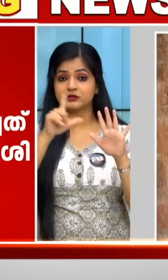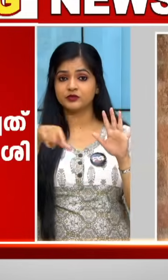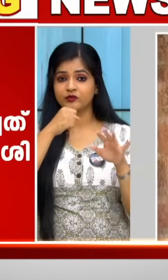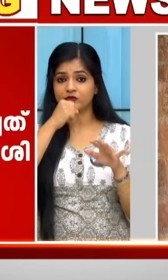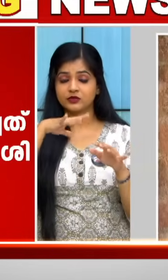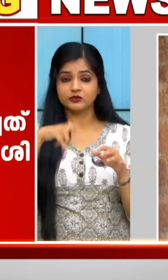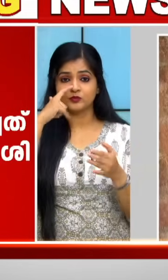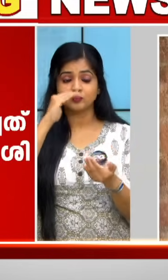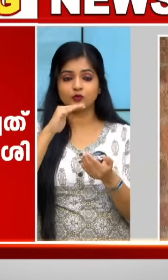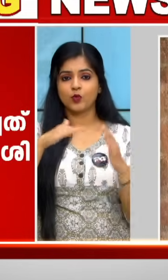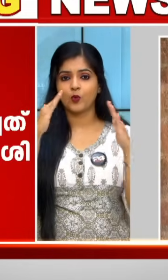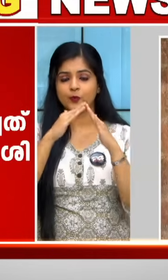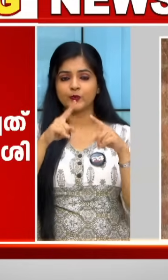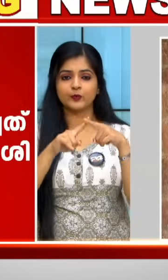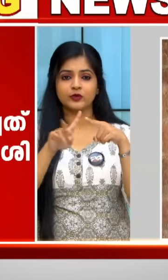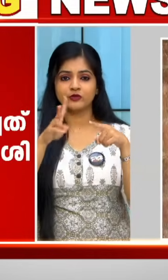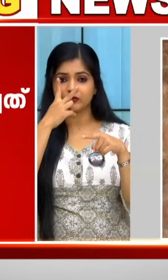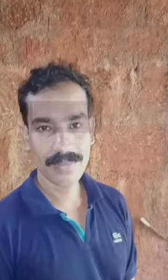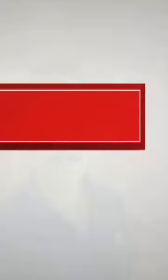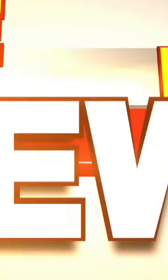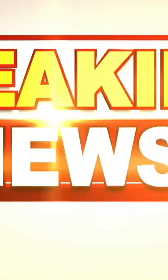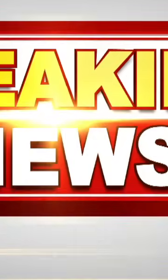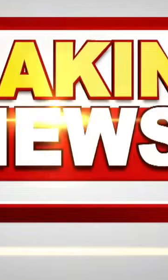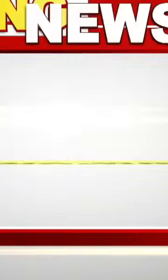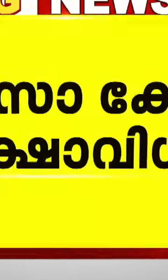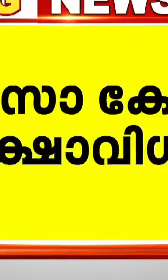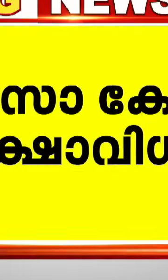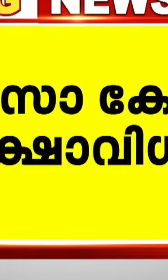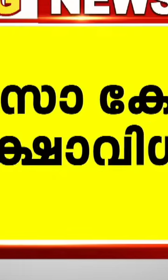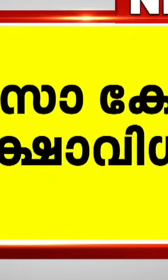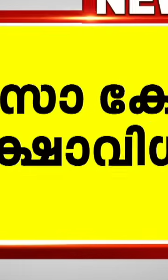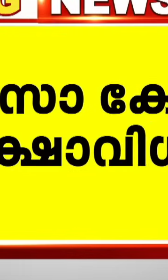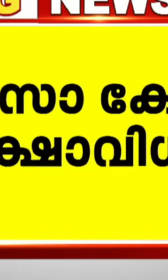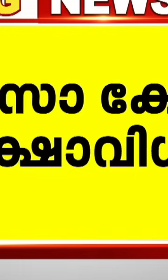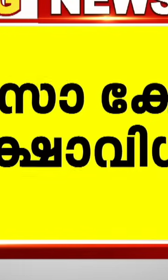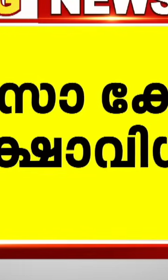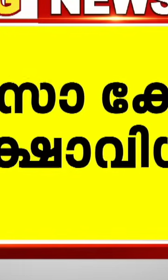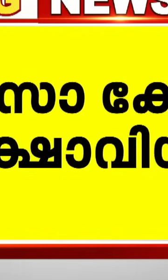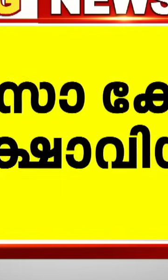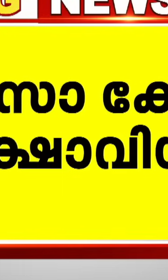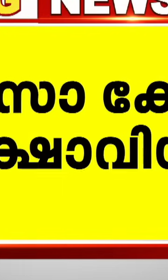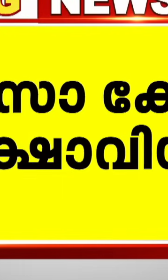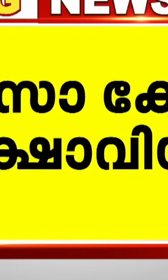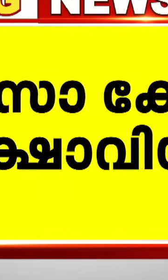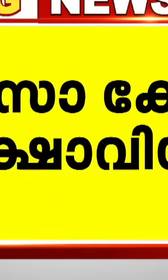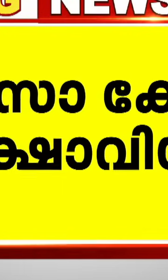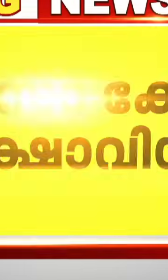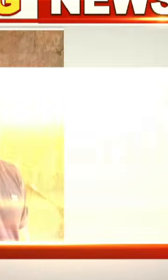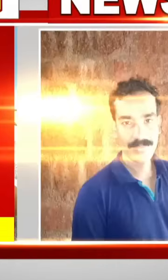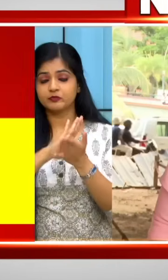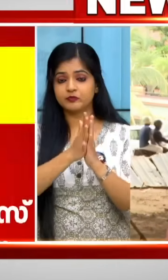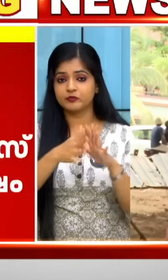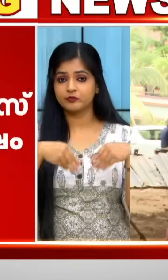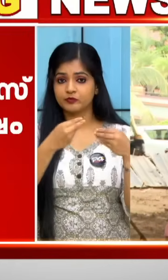കണ്ടുകൊണ്ടിരിക്കുകയായിരുന്നു. അതിനിടയിലാണ് ഈ ബാലുശ്ശേരി സ്വദേശിയായ മുഹമ്മദ് എന്നയാൾ ഈ വീട്ടിലേക്ക് കയറി വരികയും കുട്ടിയെ ലൈംഗികമായി